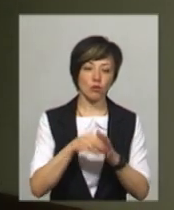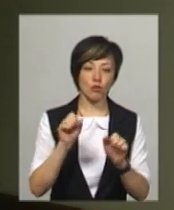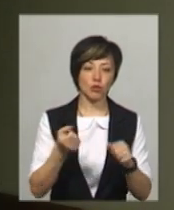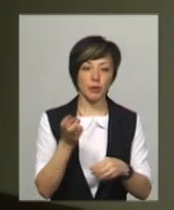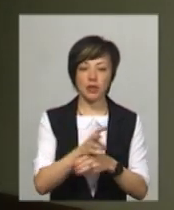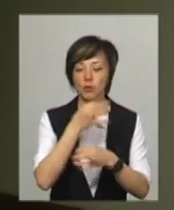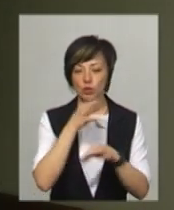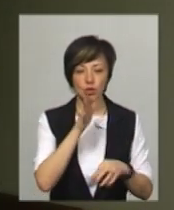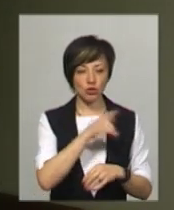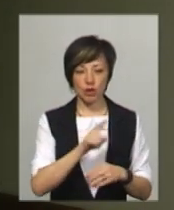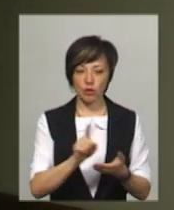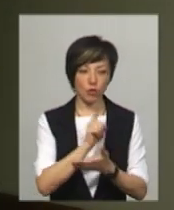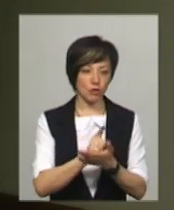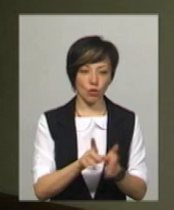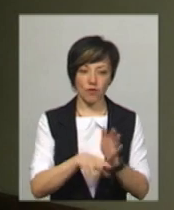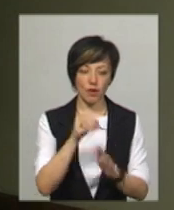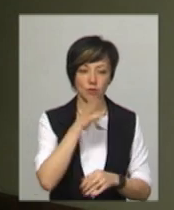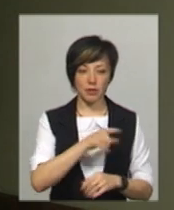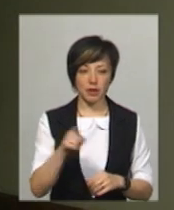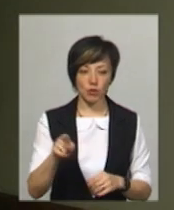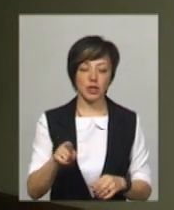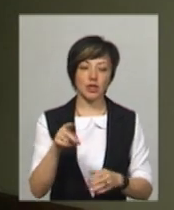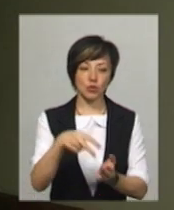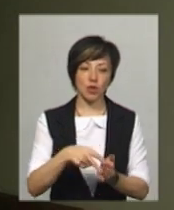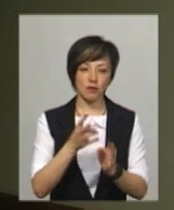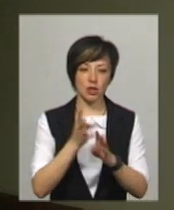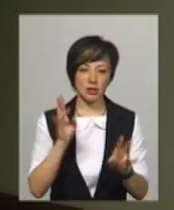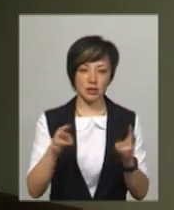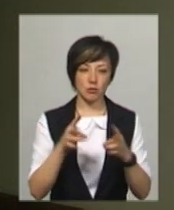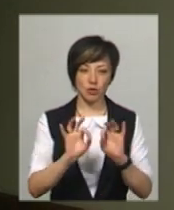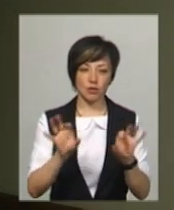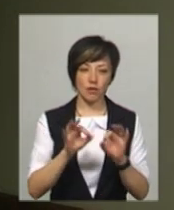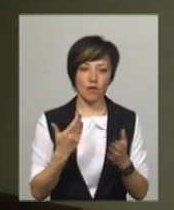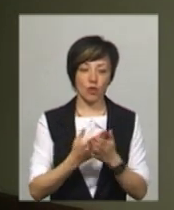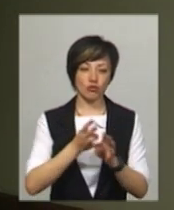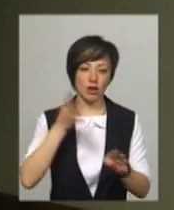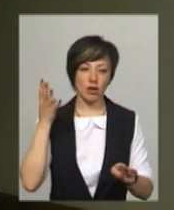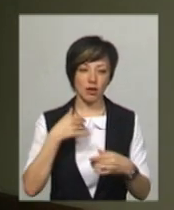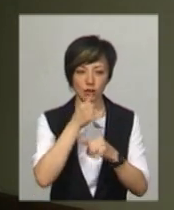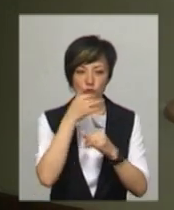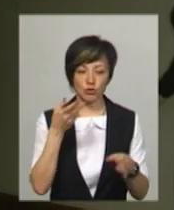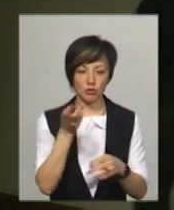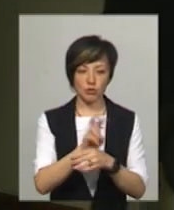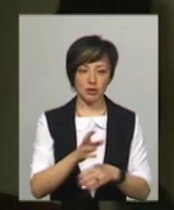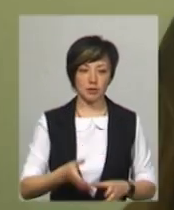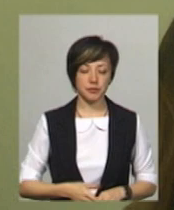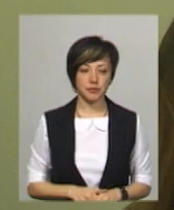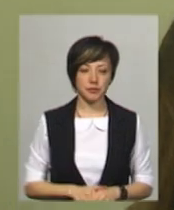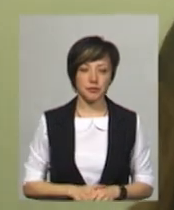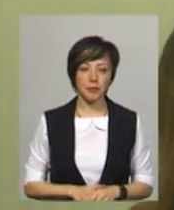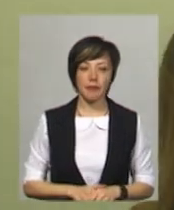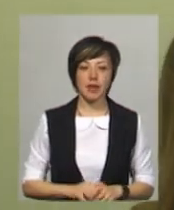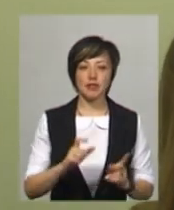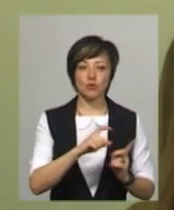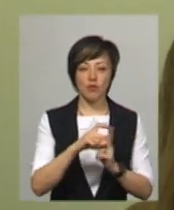прийти в будь-який час, не обов'язково в виборчий період, і стояти в чергах, і розказувати, от велика черга, я не можу щось змінити. За